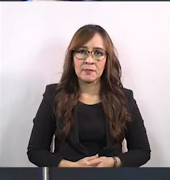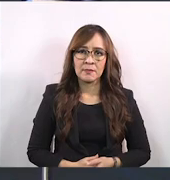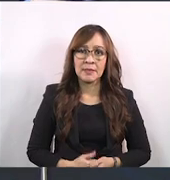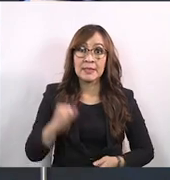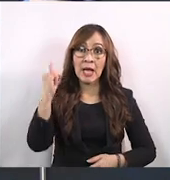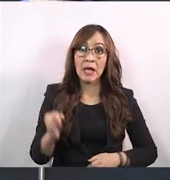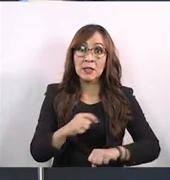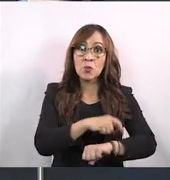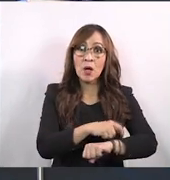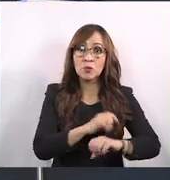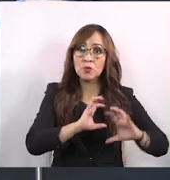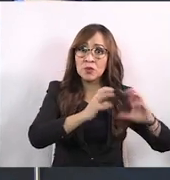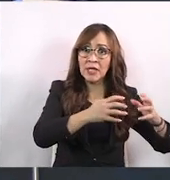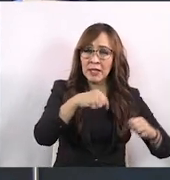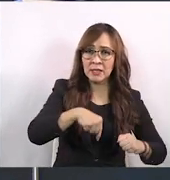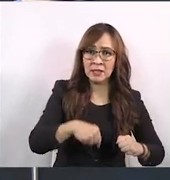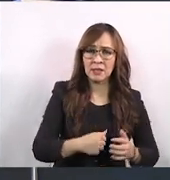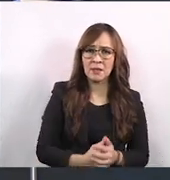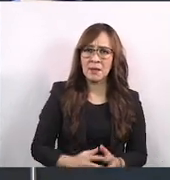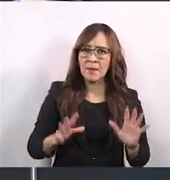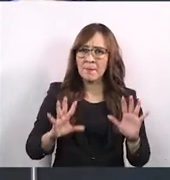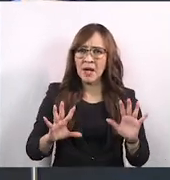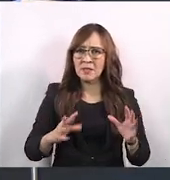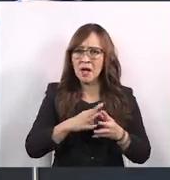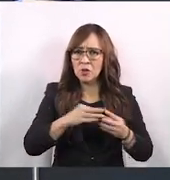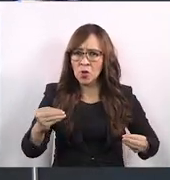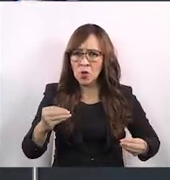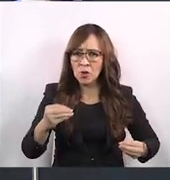Hai di akhir zaman hati-hati dengan ROM manipulasi